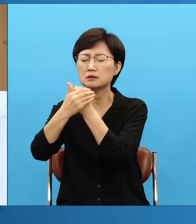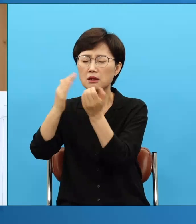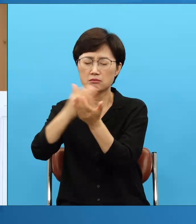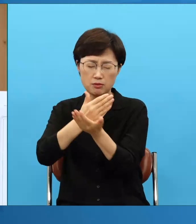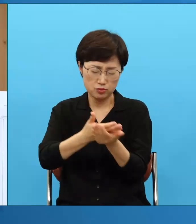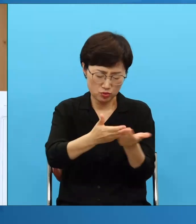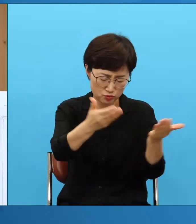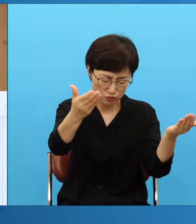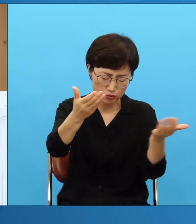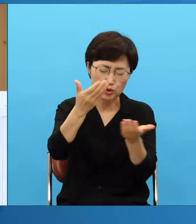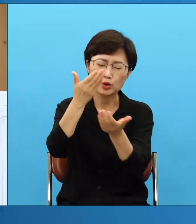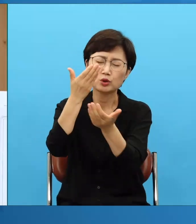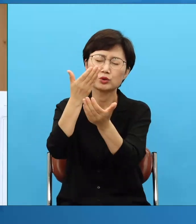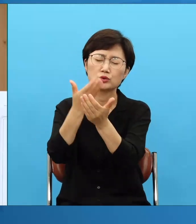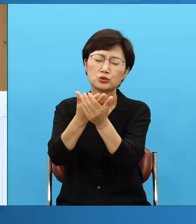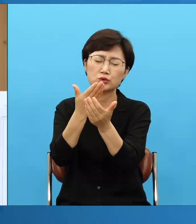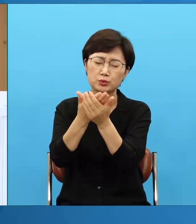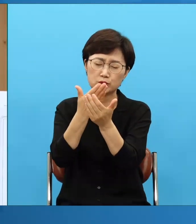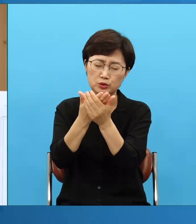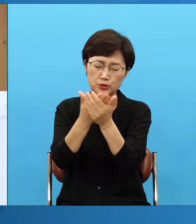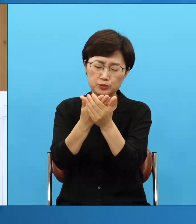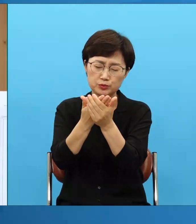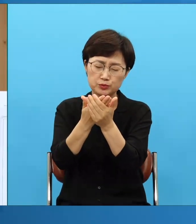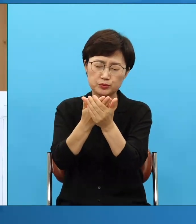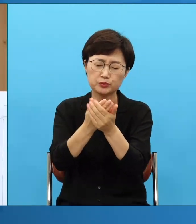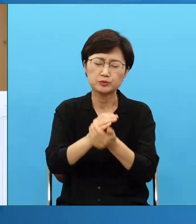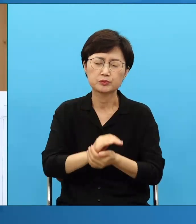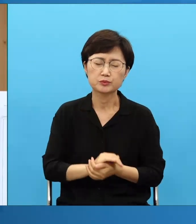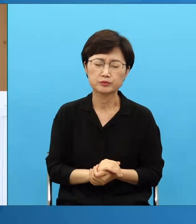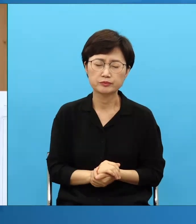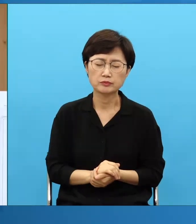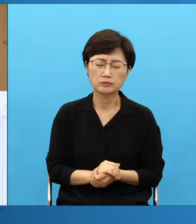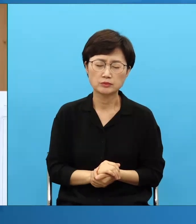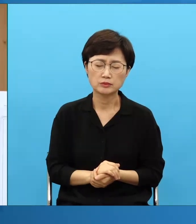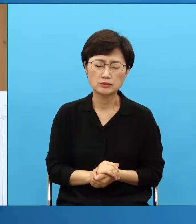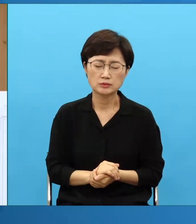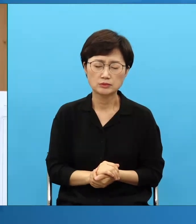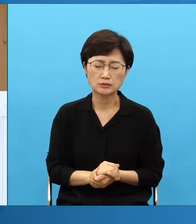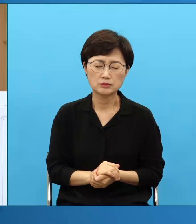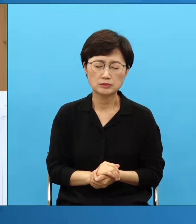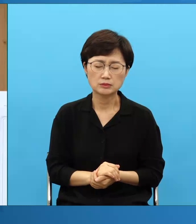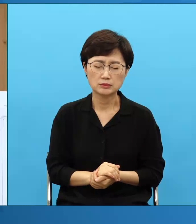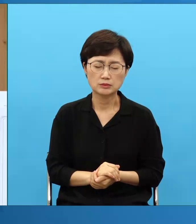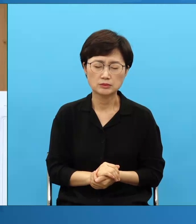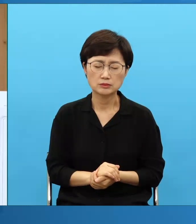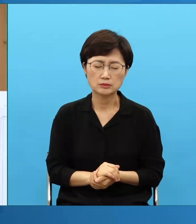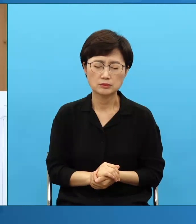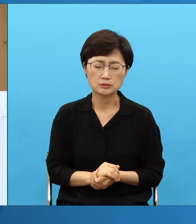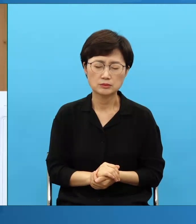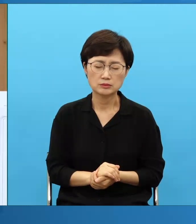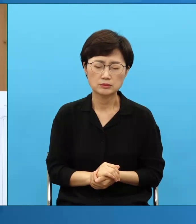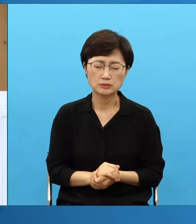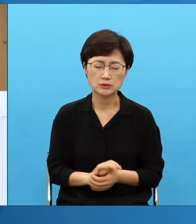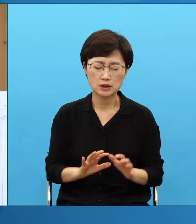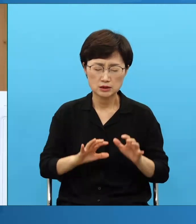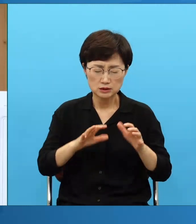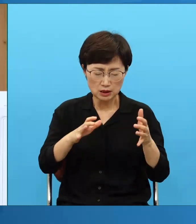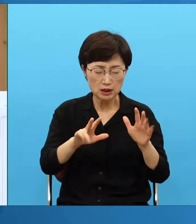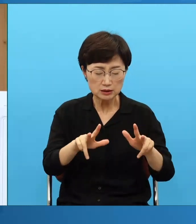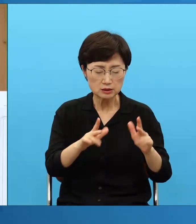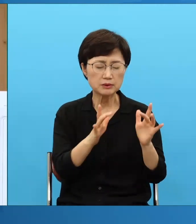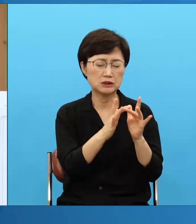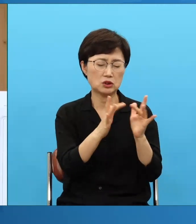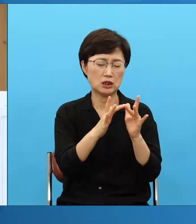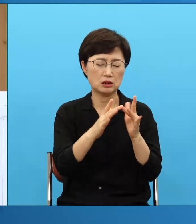임하게 하옵소서. And may a double portion of God's grace come upon the hands who give their devotions for this worship in places that are unseen. 전 세계 인터넷과